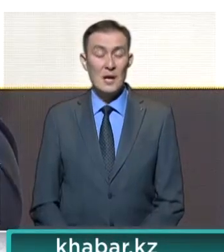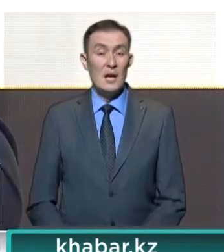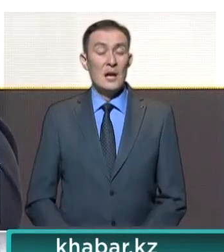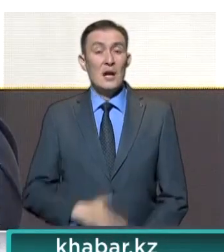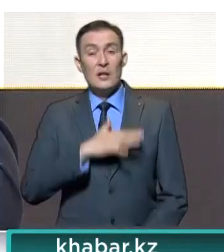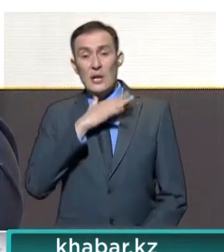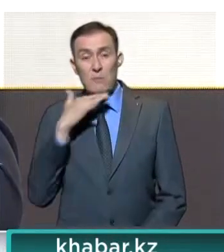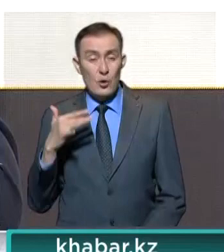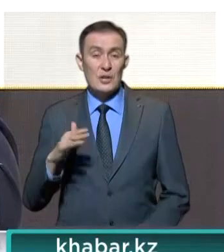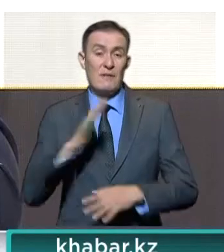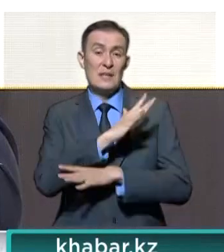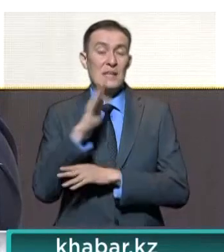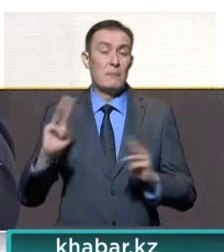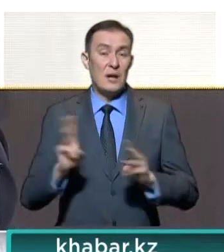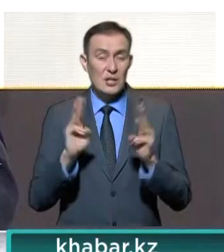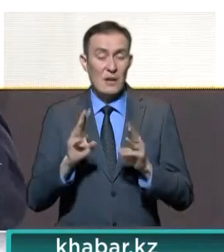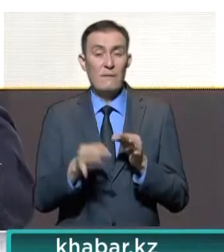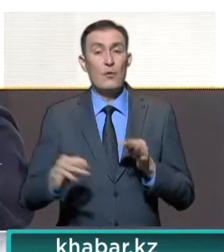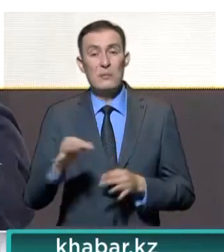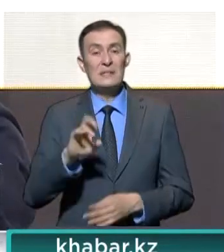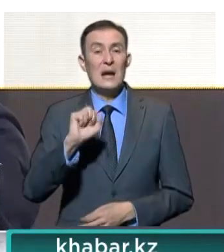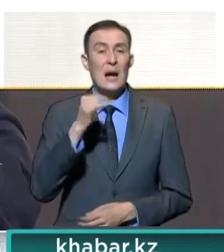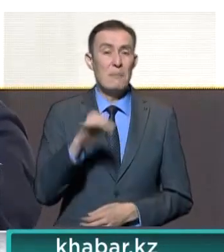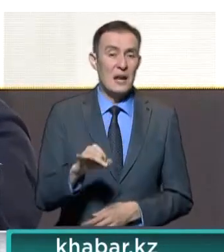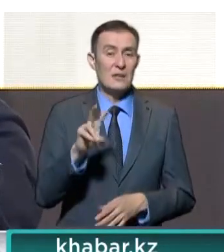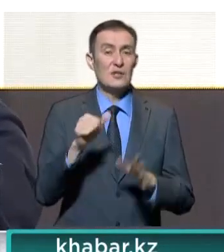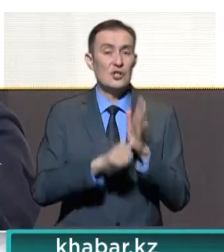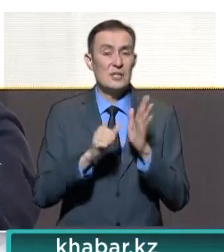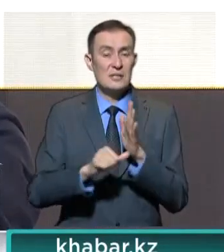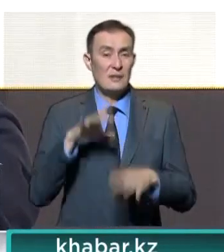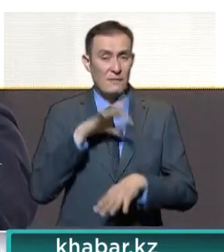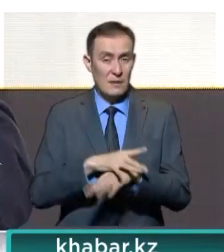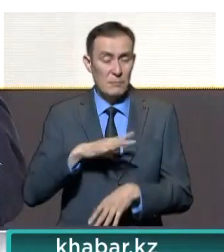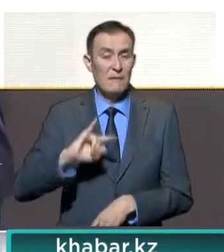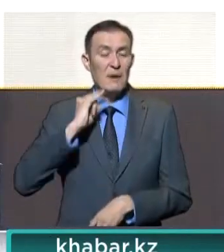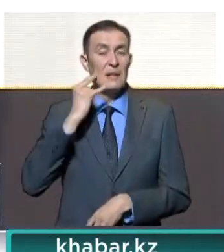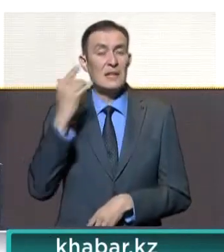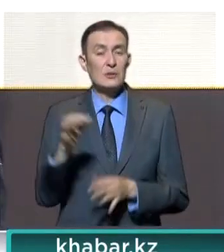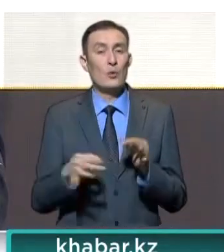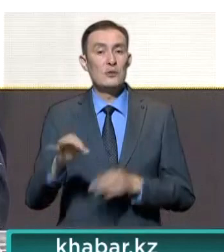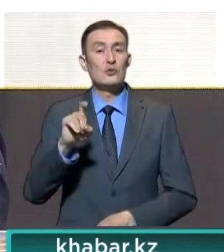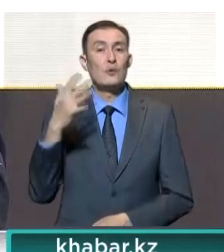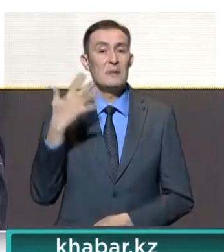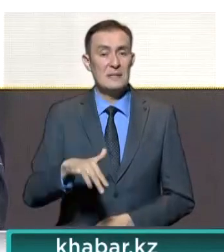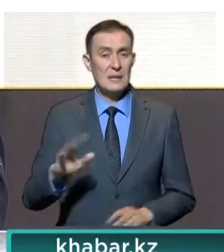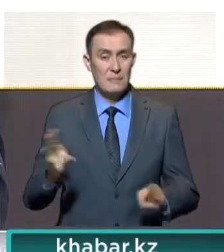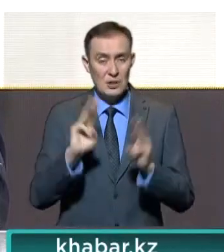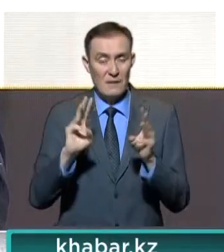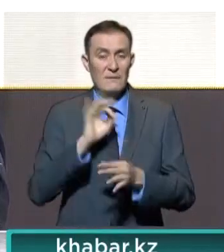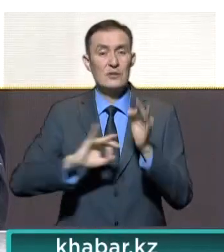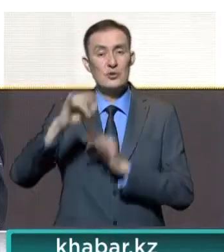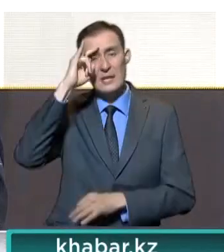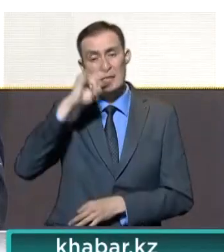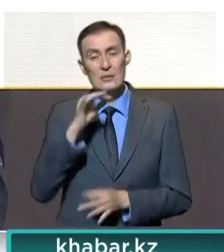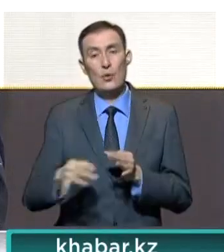Наибольшее количество лесных пожаров в области Абай – 260 случаев, в Павлодарской области – 150, в